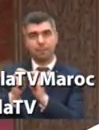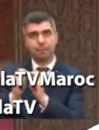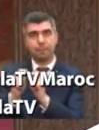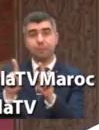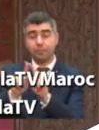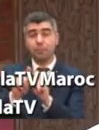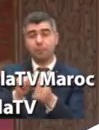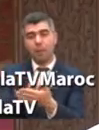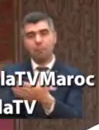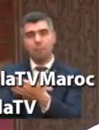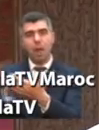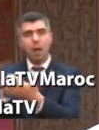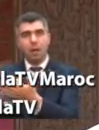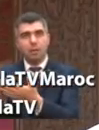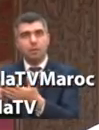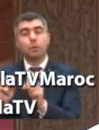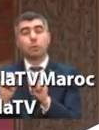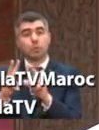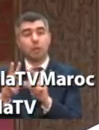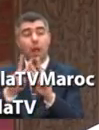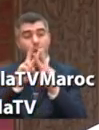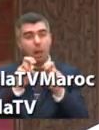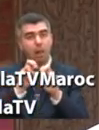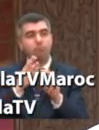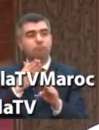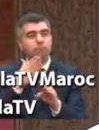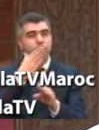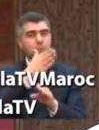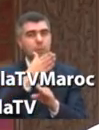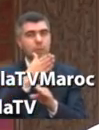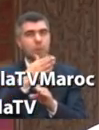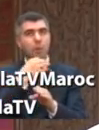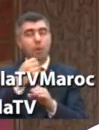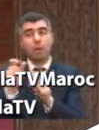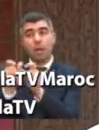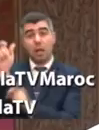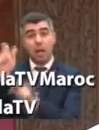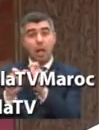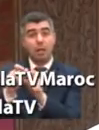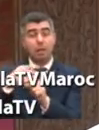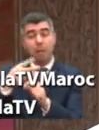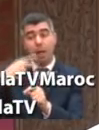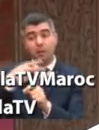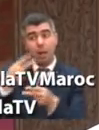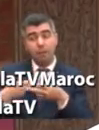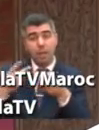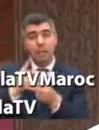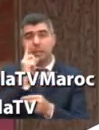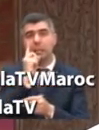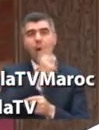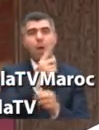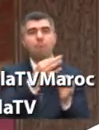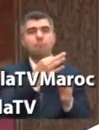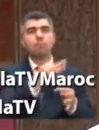فقط يخلصوا، وكانت تماك الانسبكسيون. وهذاك السيد اللي كان جبد هذا الكلام راه حنا الان معاه في دعوه، وحنا اللي دعيناه